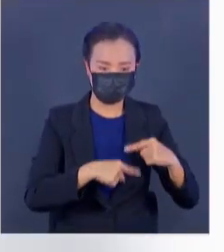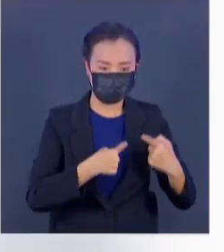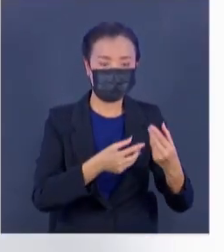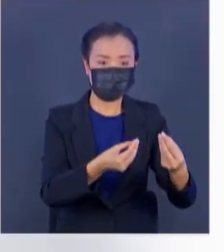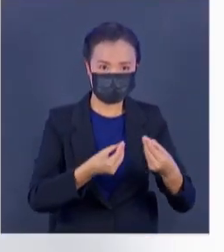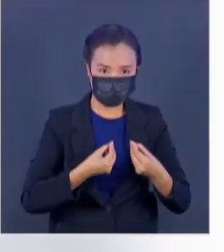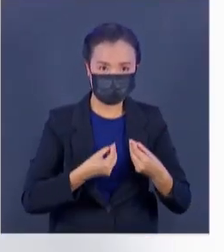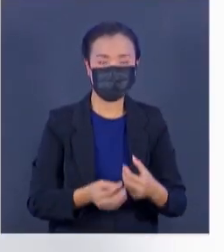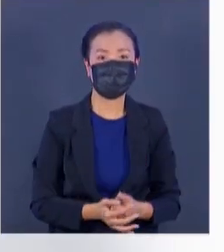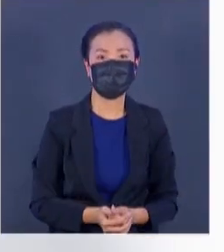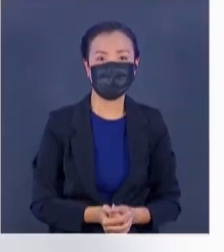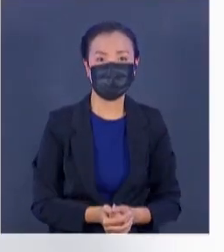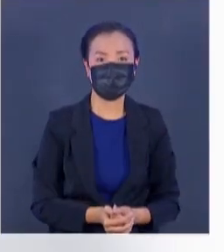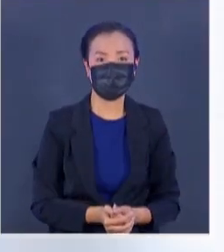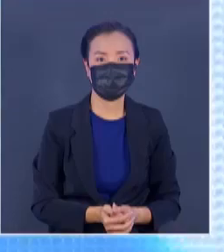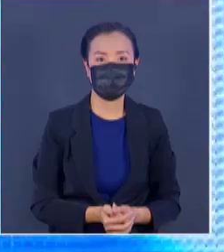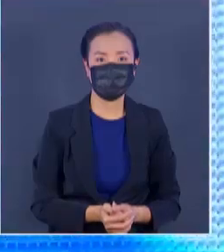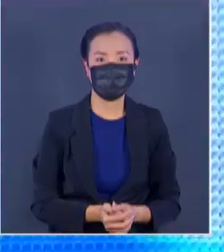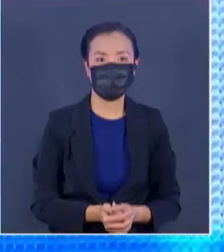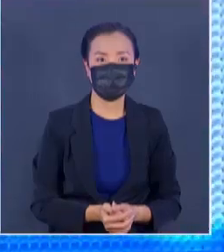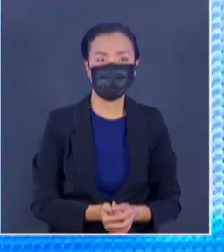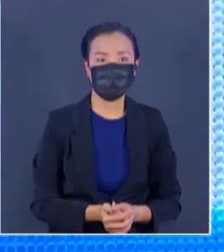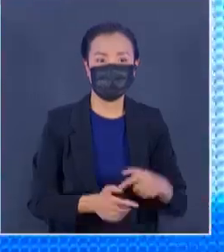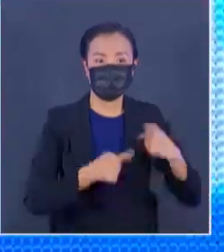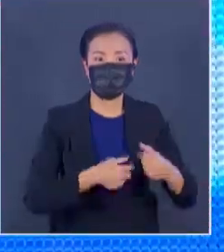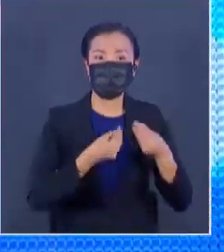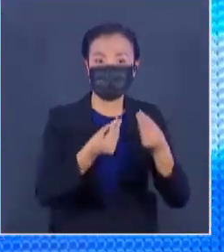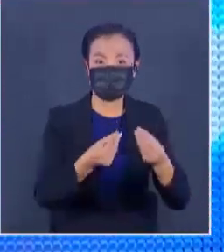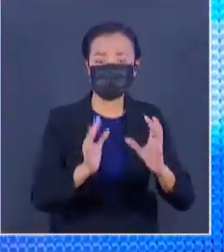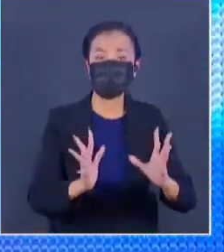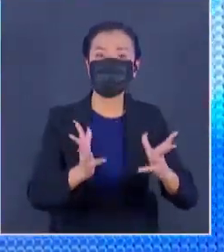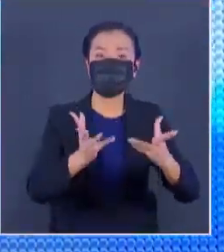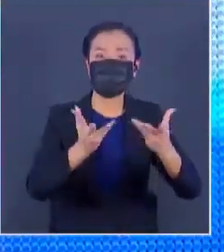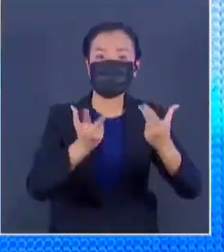ำลังใจค่ะส่งกำลังใจให้ด้วยขอให้หายไวๆนะคะ